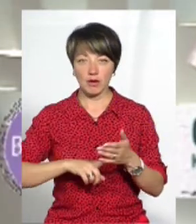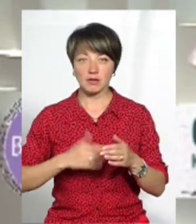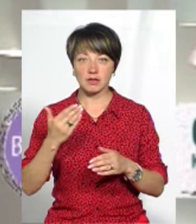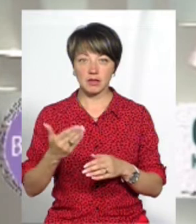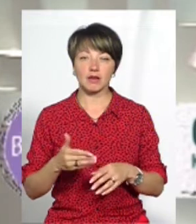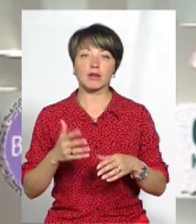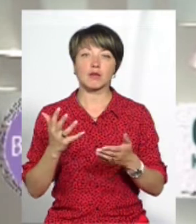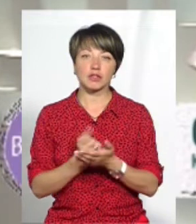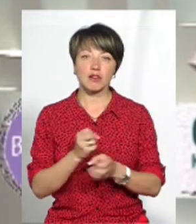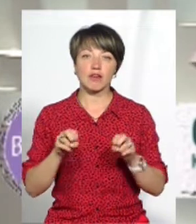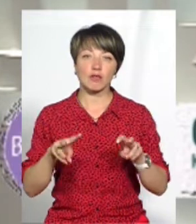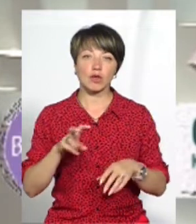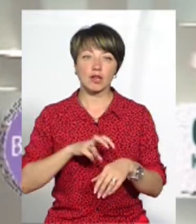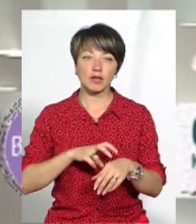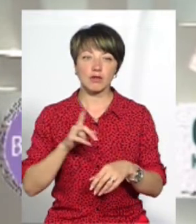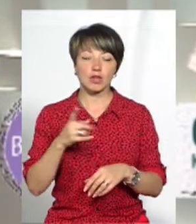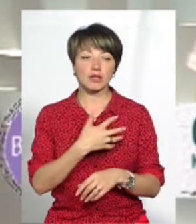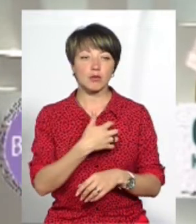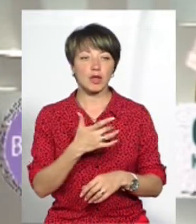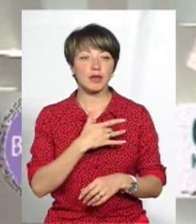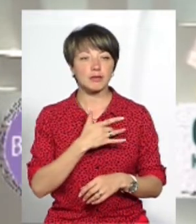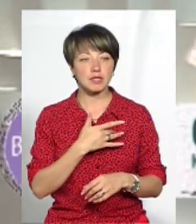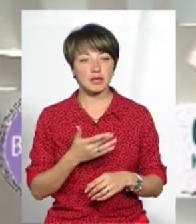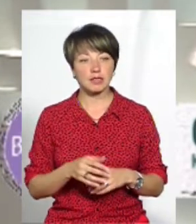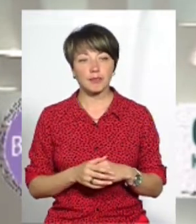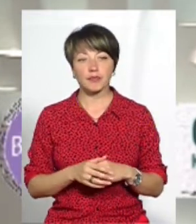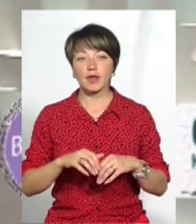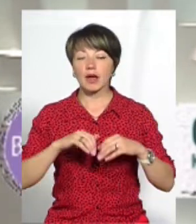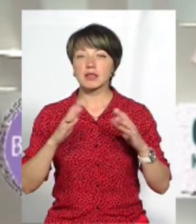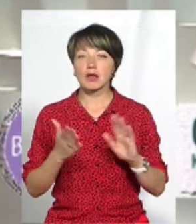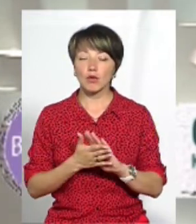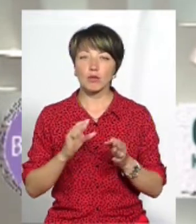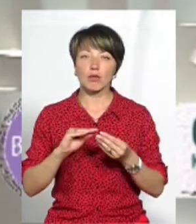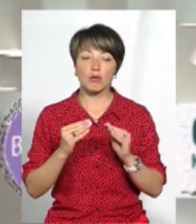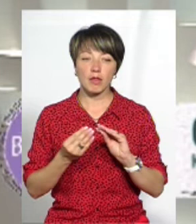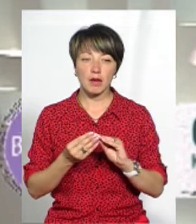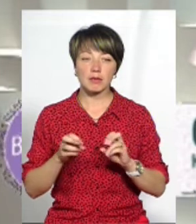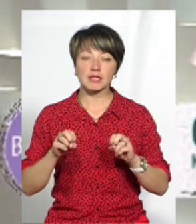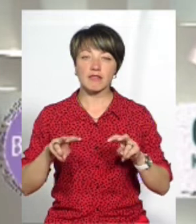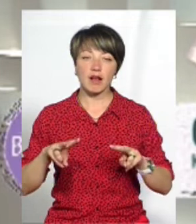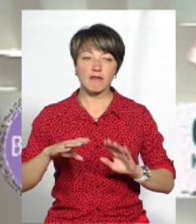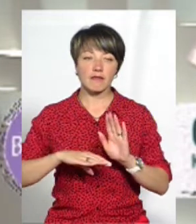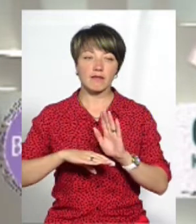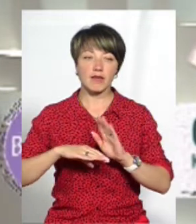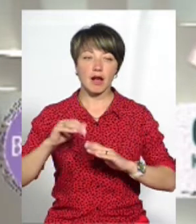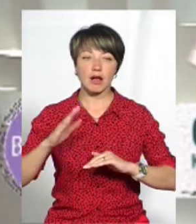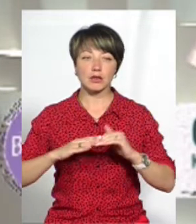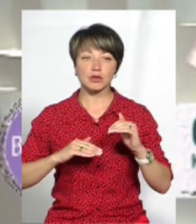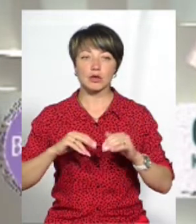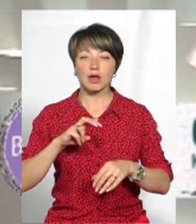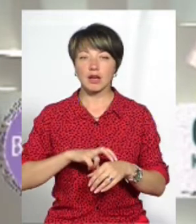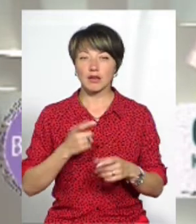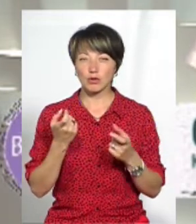якраз вийде кваліфікований лікар, тому що вона пішла за покликанням серця. А загалом проблема із кваліфікацією лікарів, вона дещо в